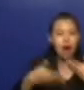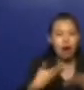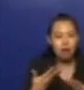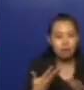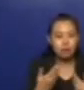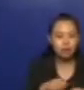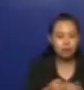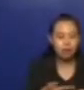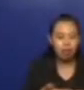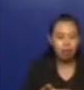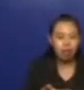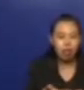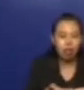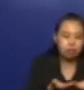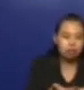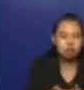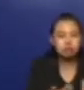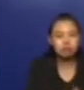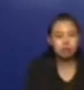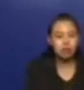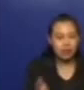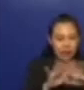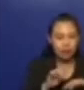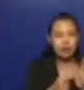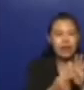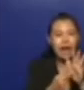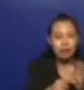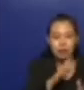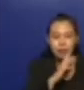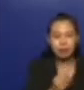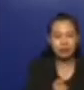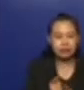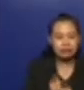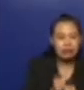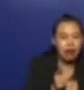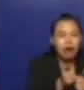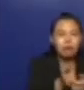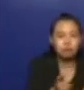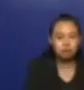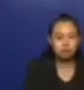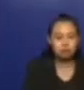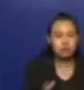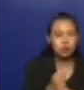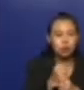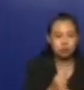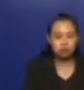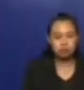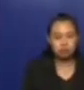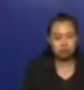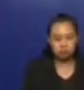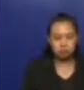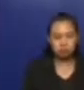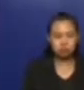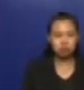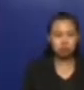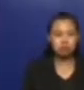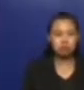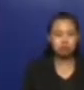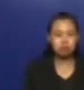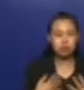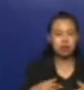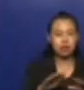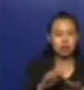คนมาเลือกนายกกันที่ทีโอทีวันแรกรู้ครับเลือกตั้งเสร็จเพราะพรรคเพื่อ